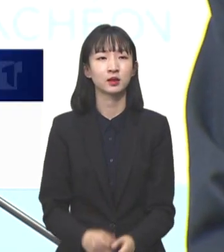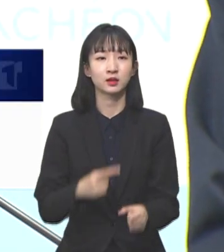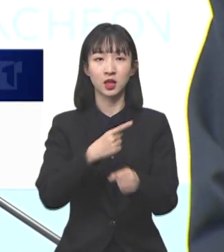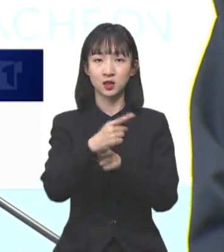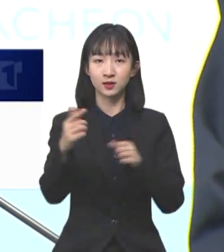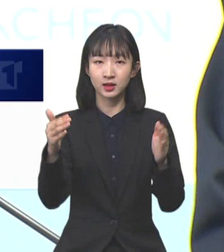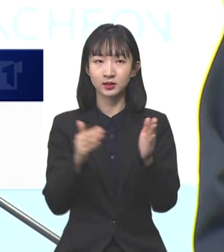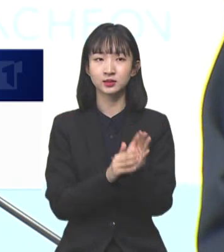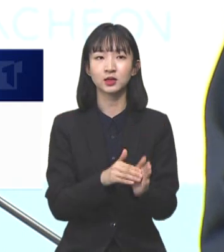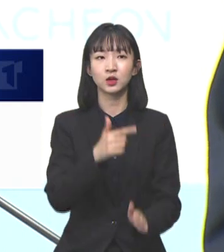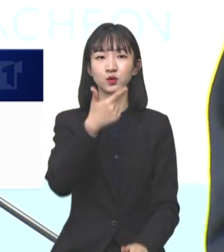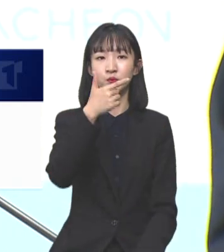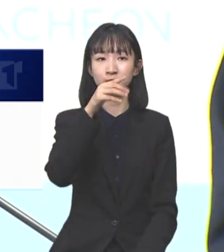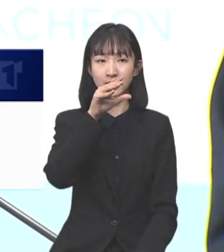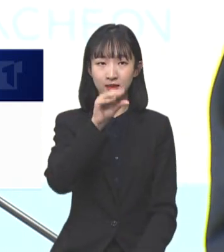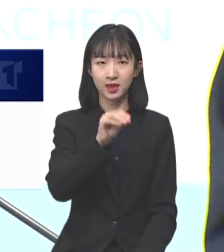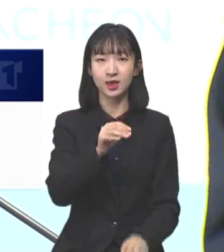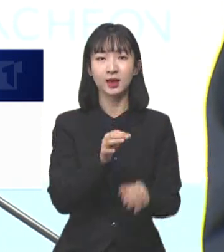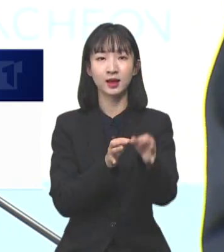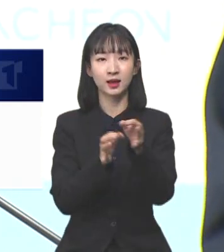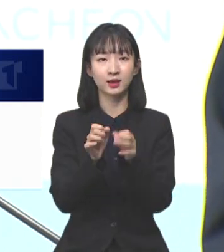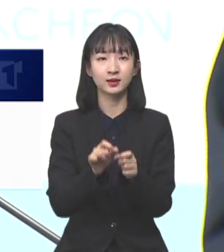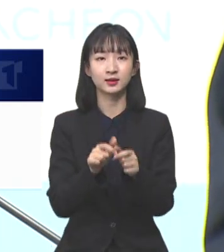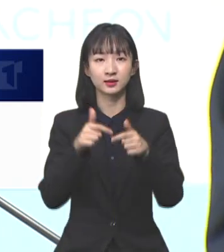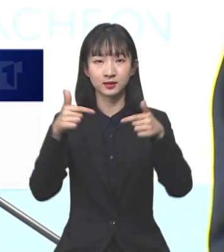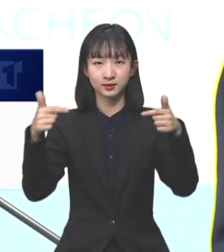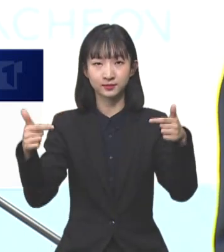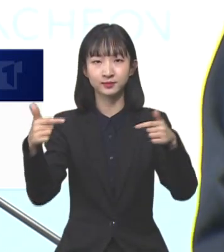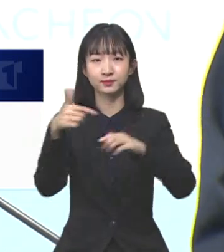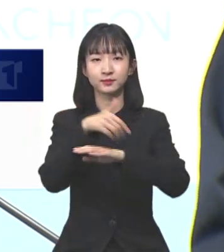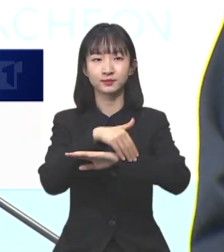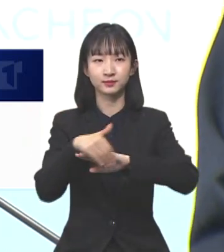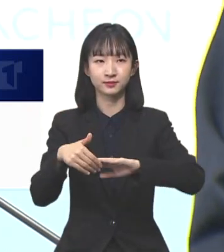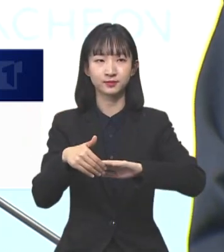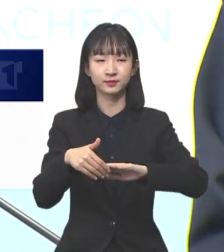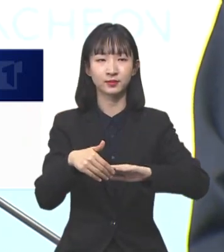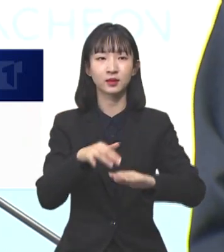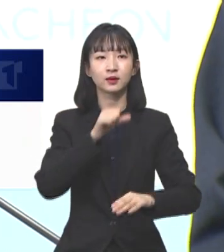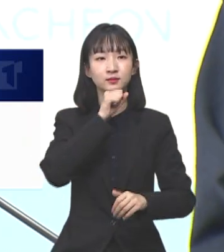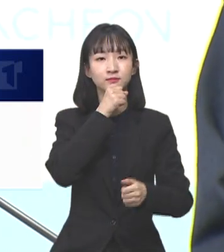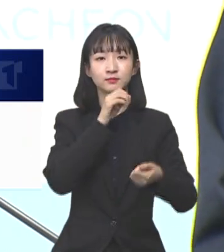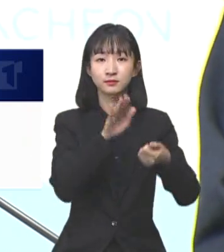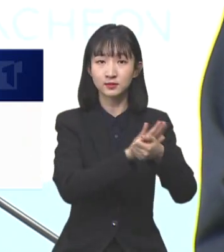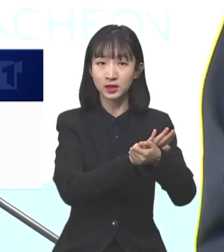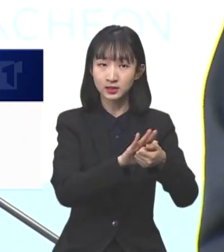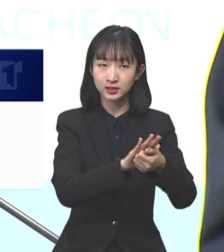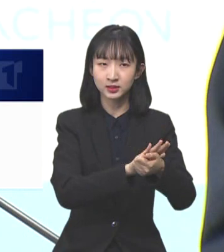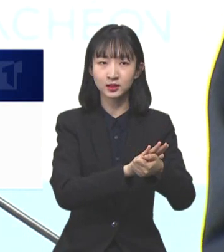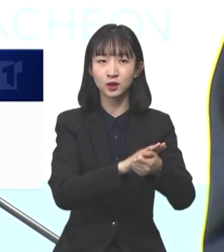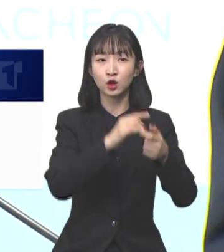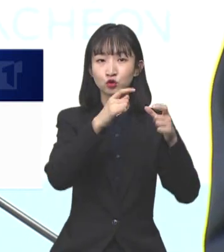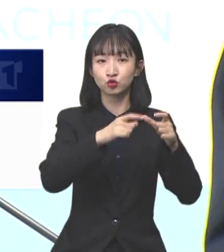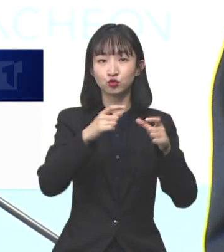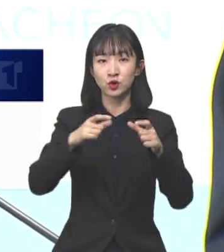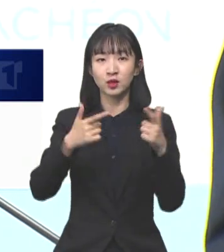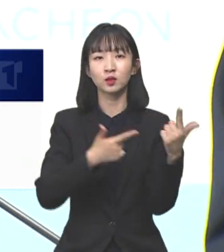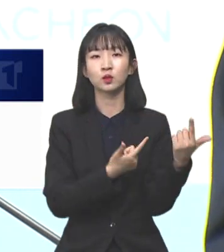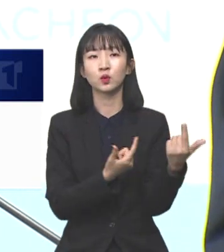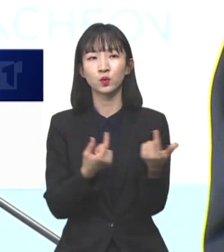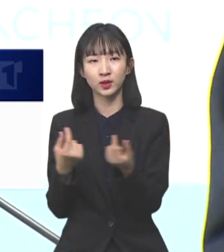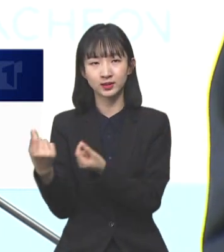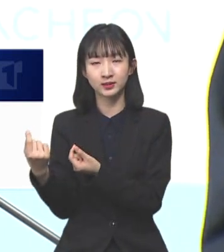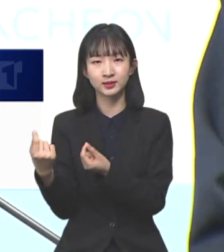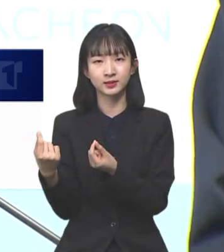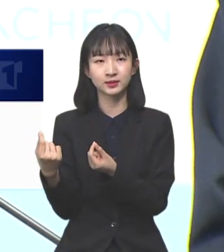6 막내의 혜택 플러스가 않은 점으로 막부 제공하도록 하겠습니다 캐시 배교 이룬 모든 공부의 같은 순으로 통일